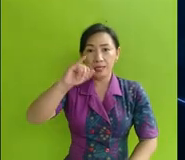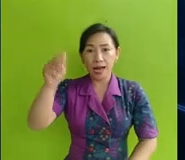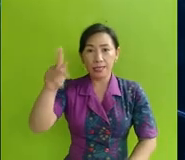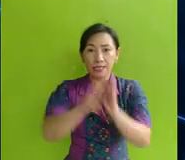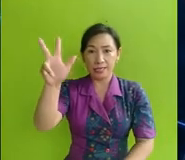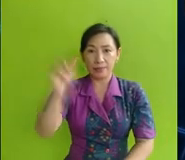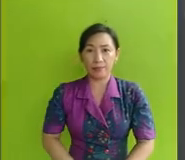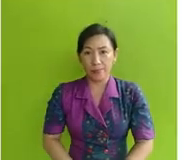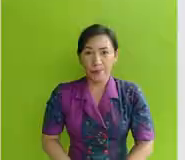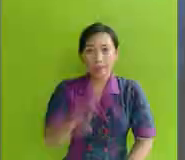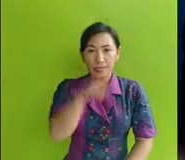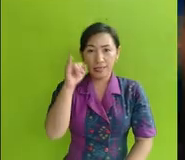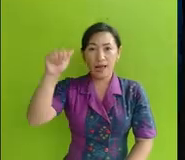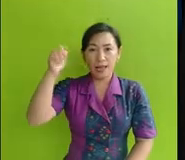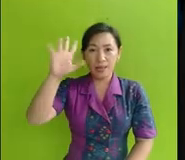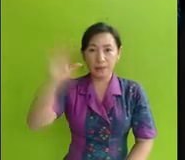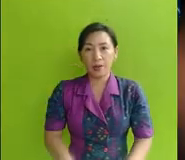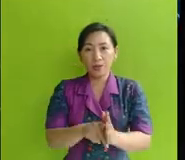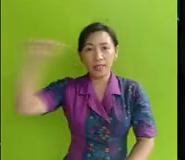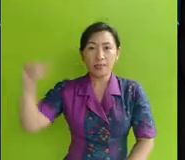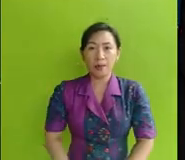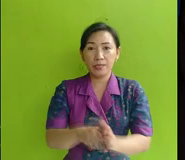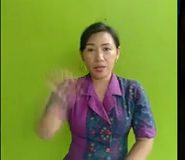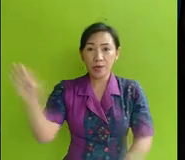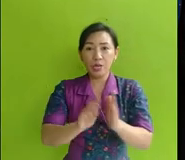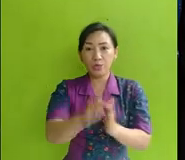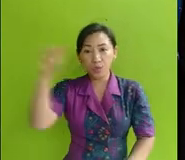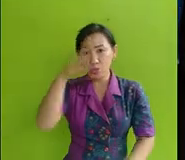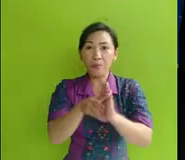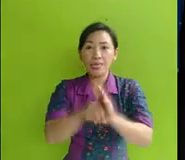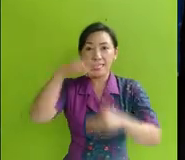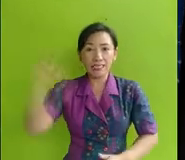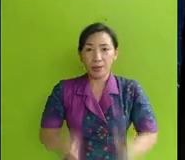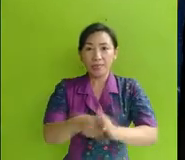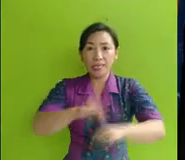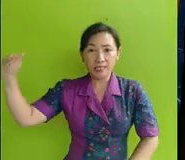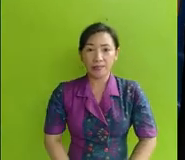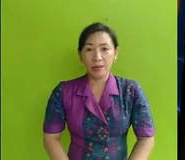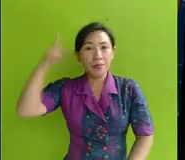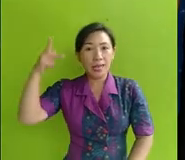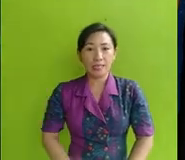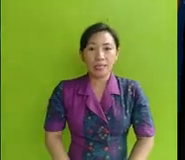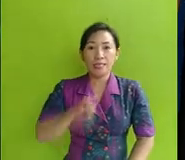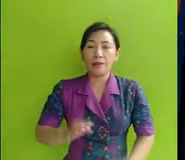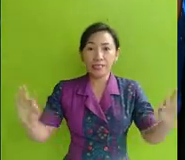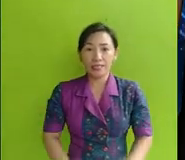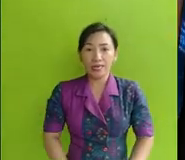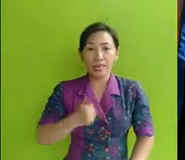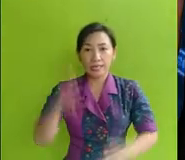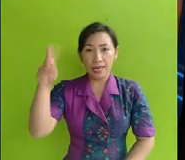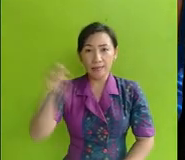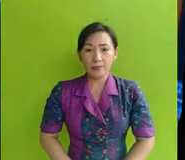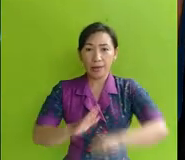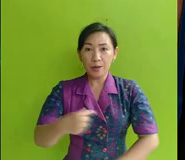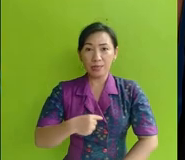ketiga. Area 5, penguatan pengawasan, bertujuan untuk meningkatkan penyelenggaraan pemerintahan